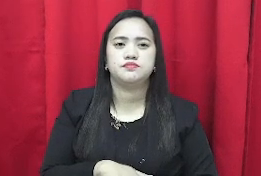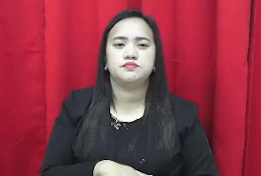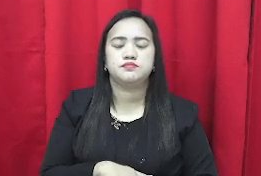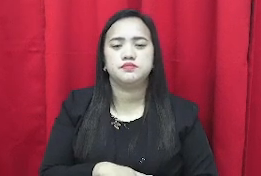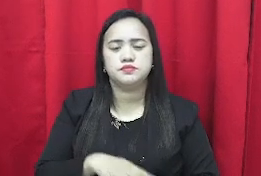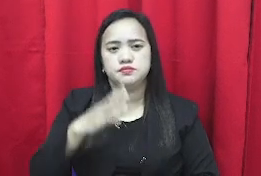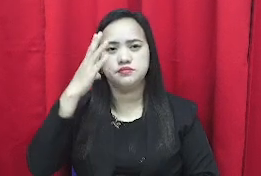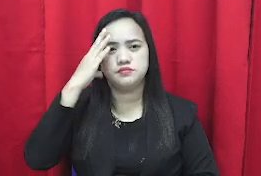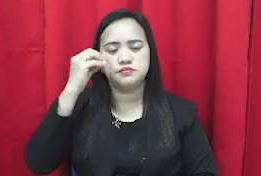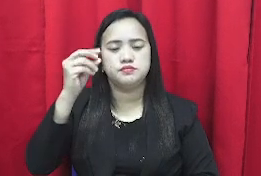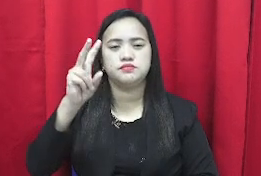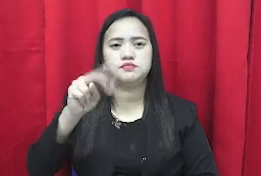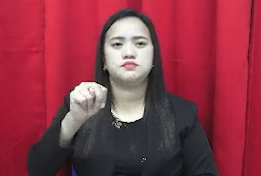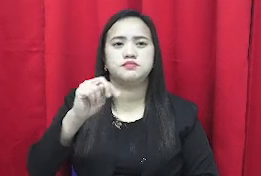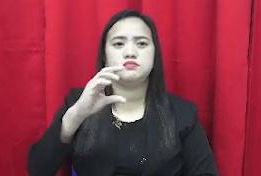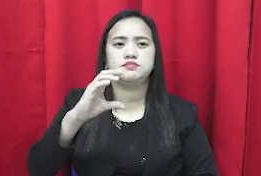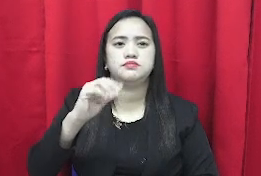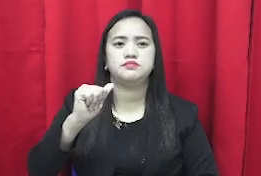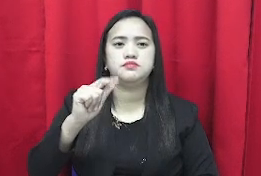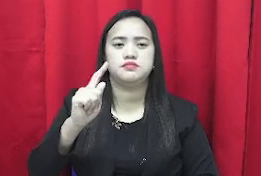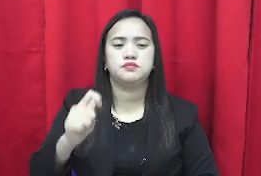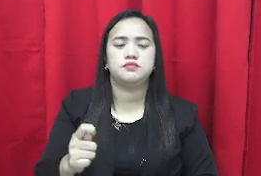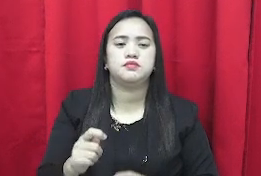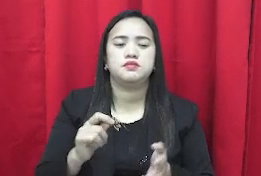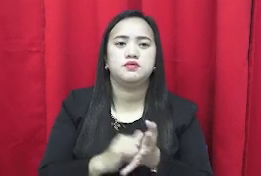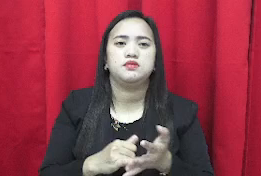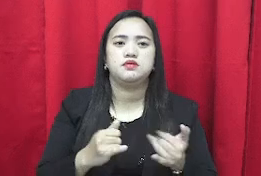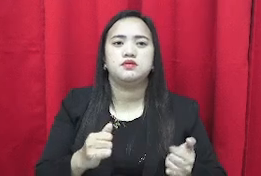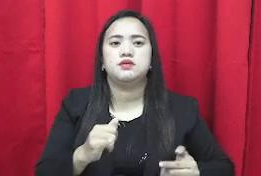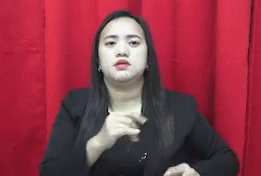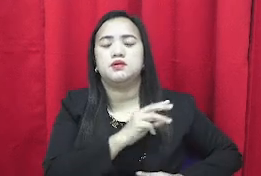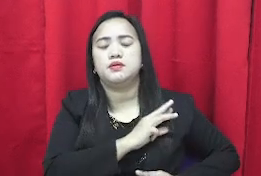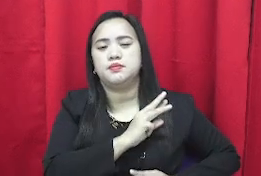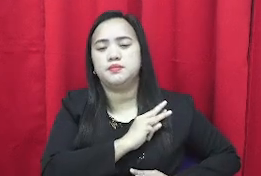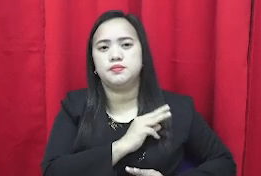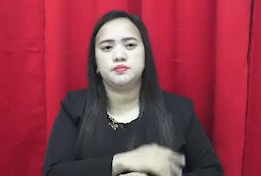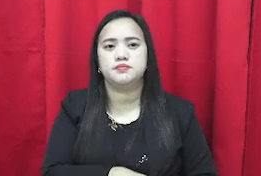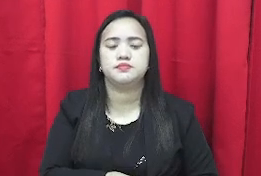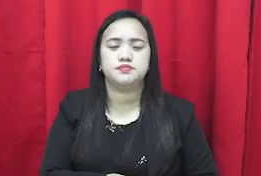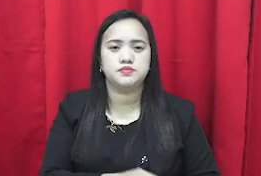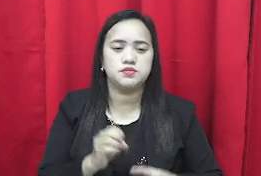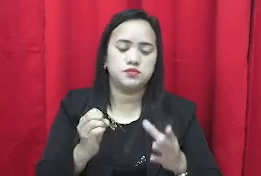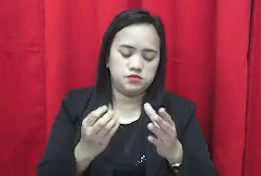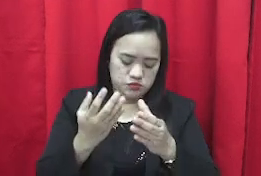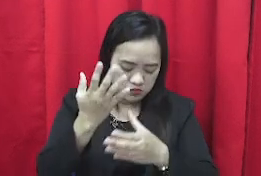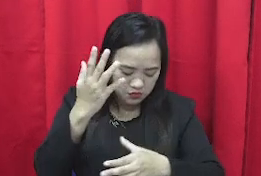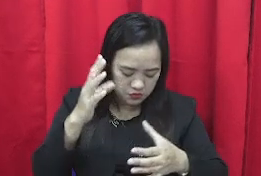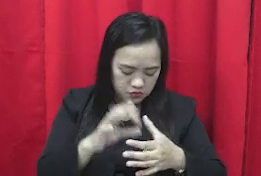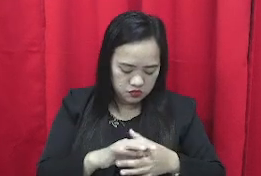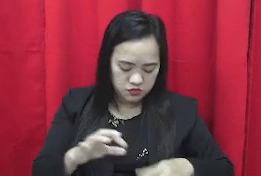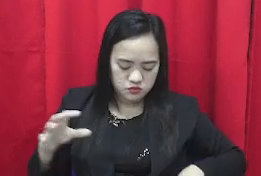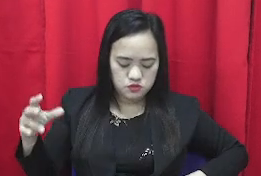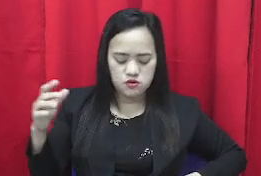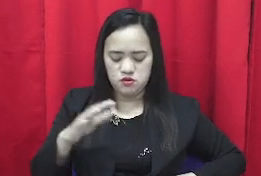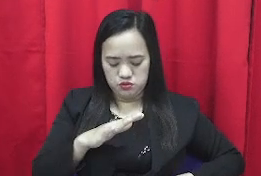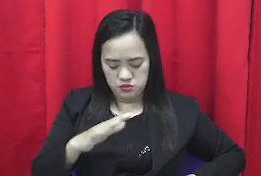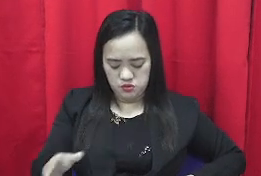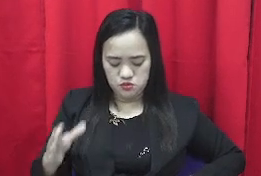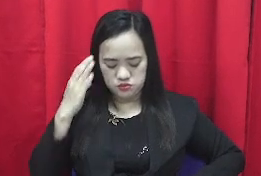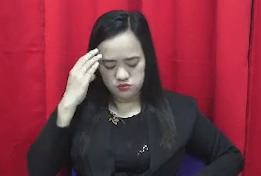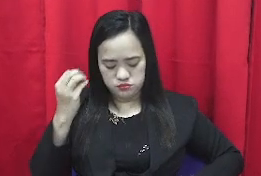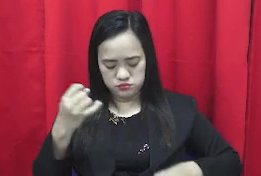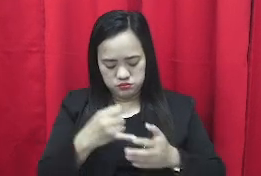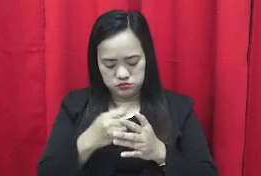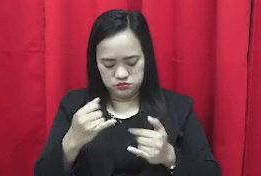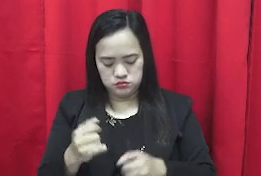o lahat yan militaristic pero ngayon mga kapatid tumanda na ang ating mga hindi nila naranasan yun